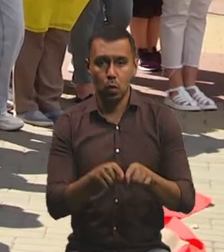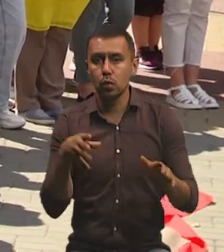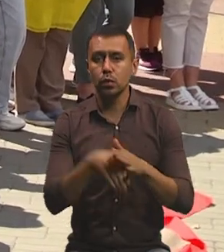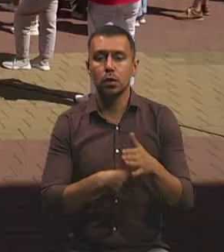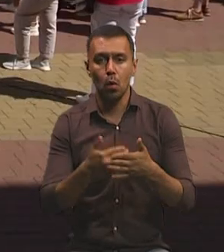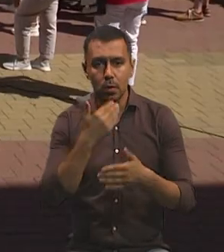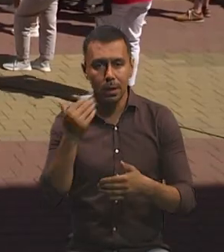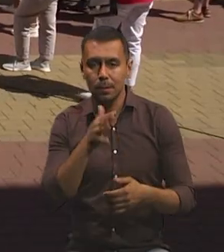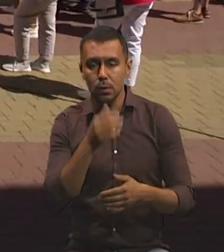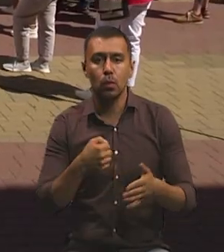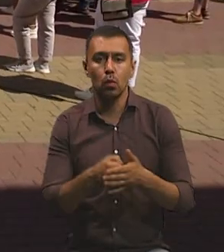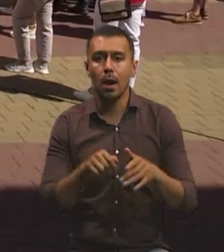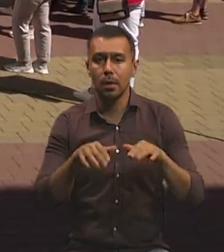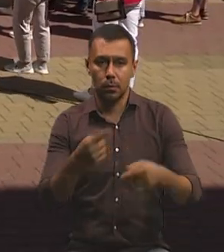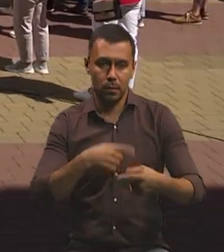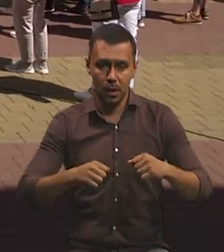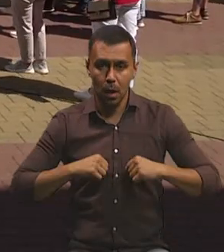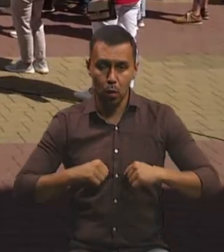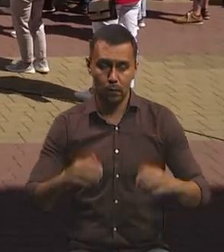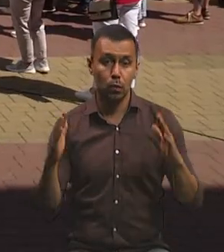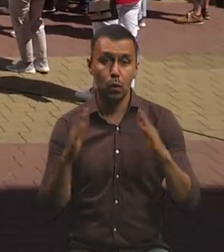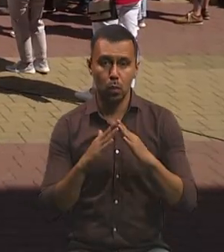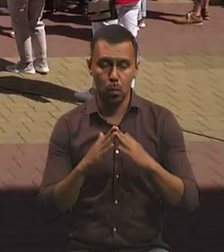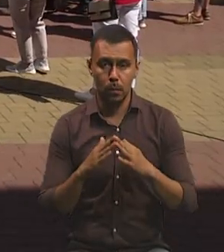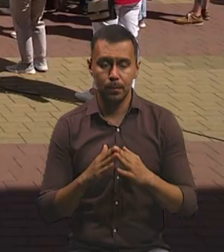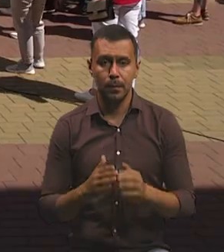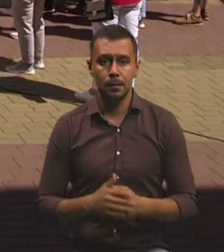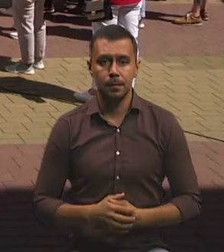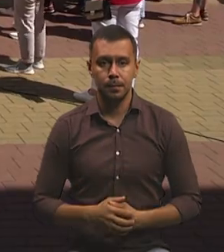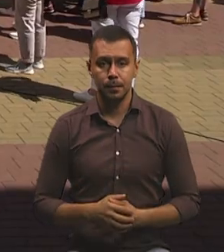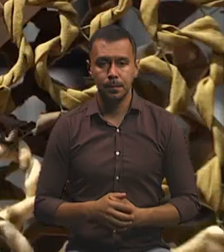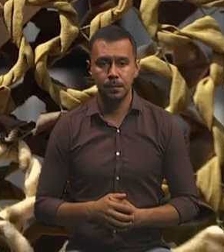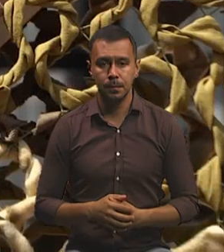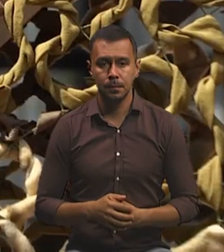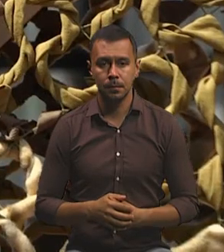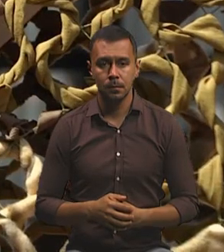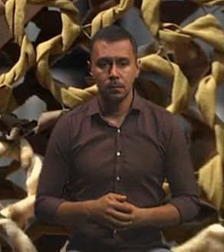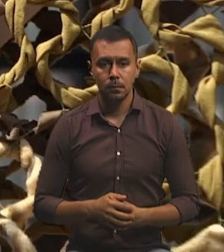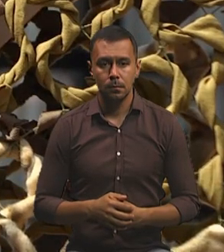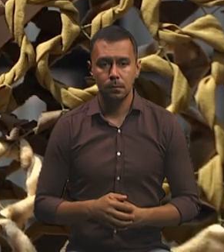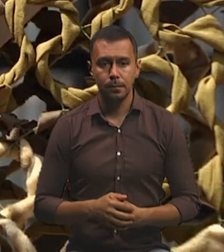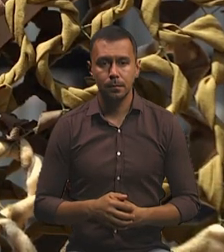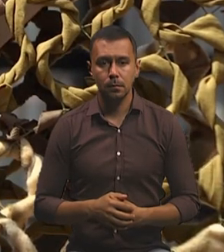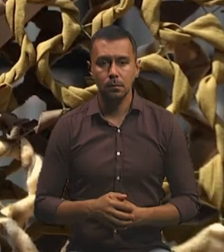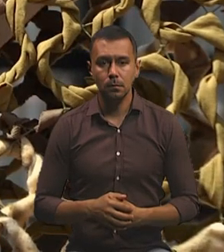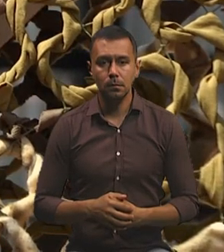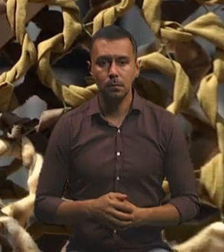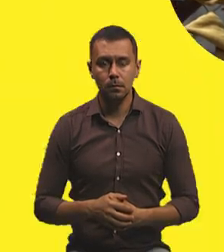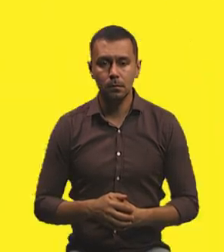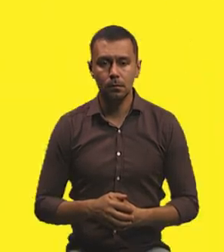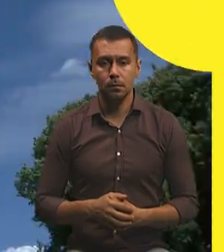долучаються останнім часом до акції «Поверніть героїв додому». Вікторія Мельник, Олександр Горішевський, Суспільне новини,